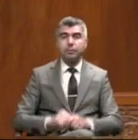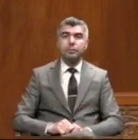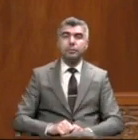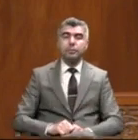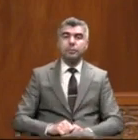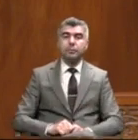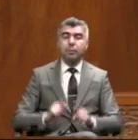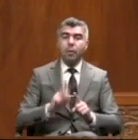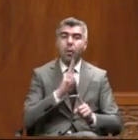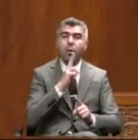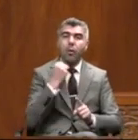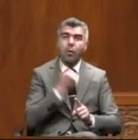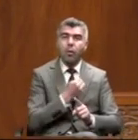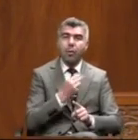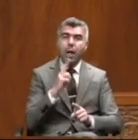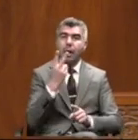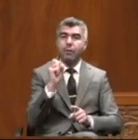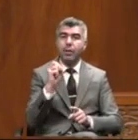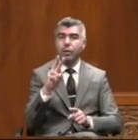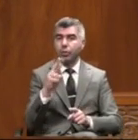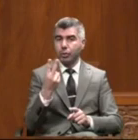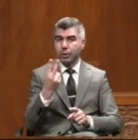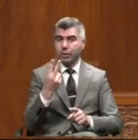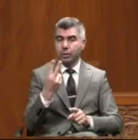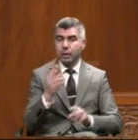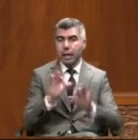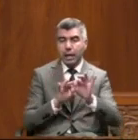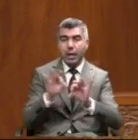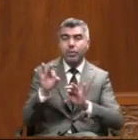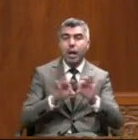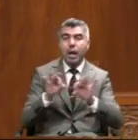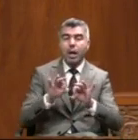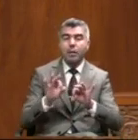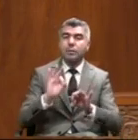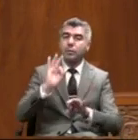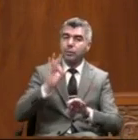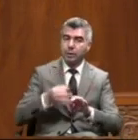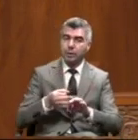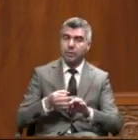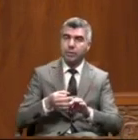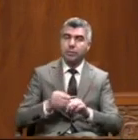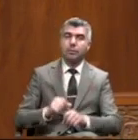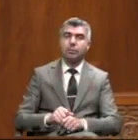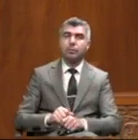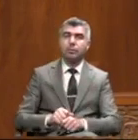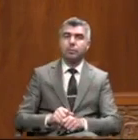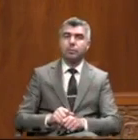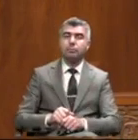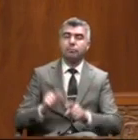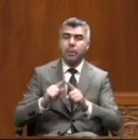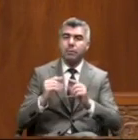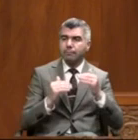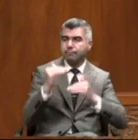اتخذت الحكومه سنه 2022 اجراءات عمليه قد نختلف